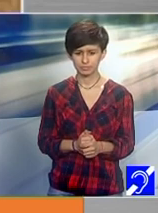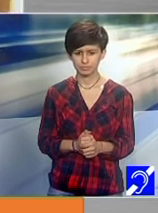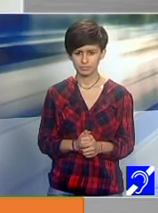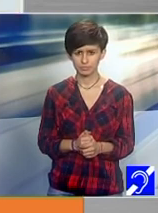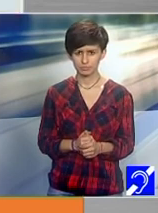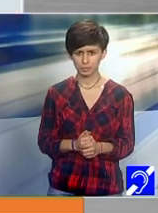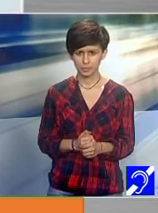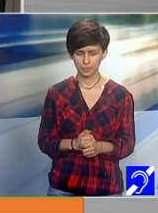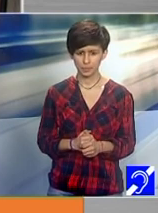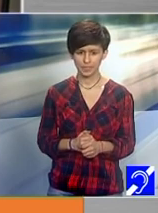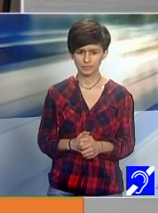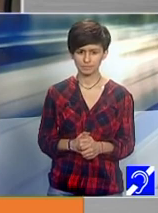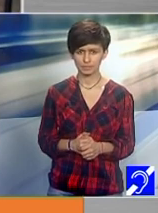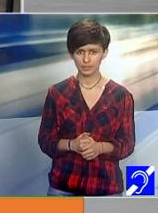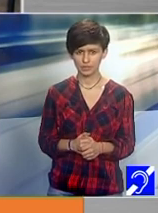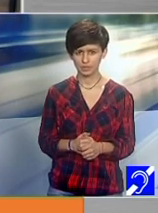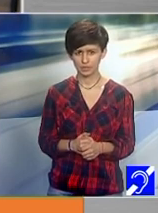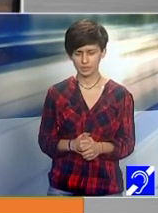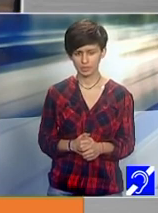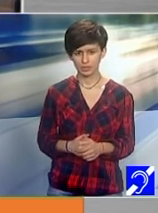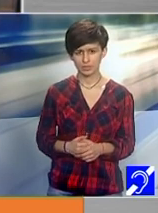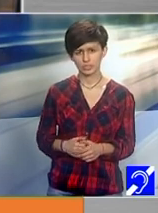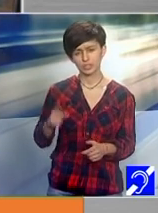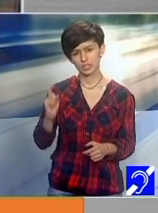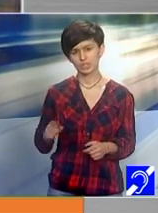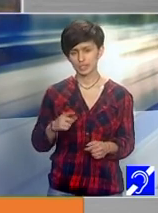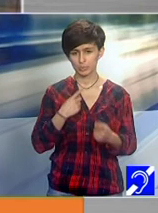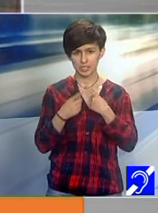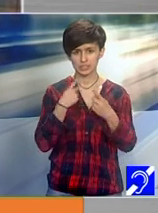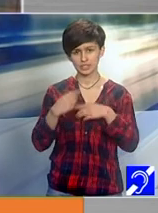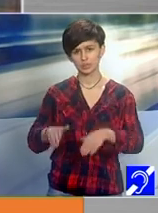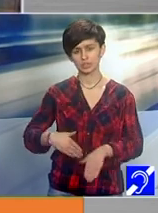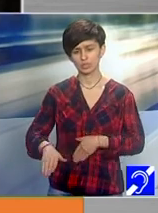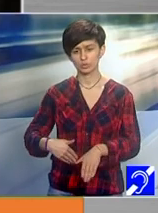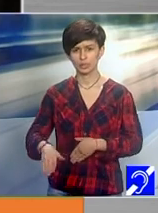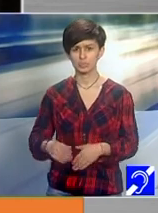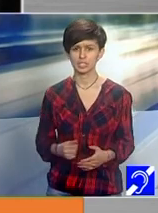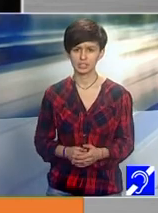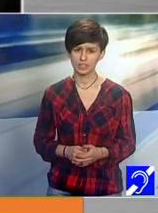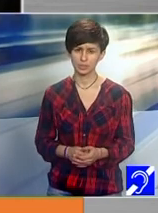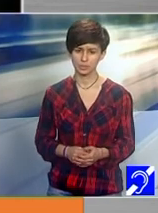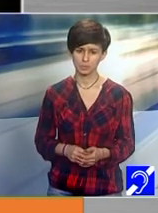a produselor și totodată trebuie discutat cu Ministerul